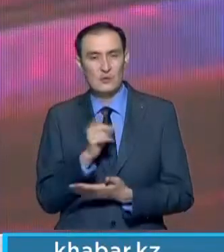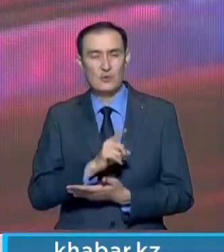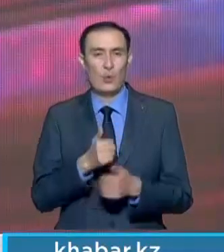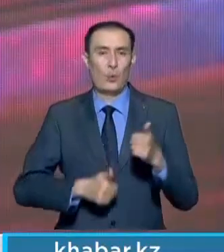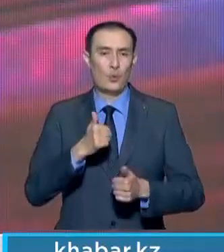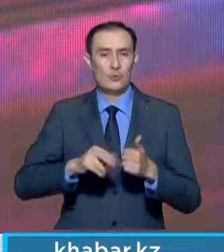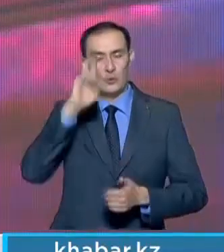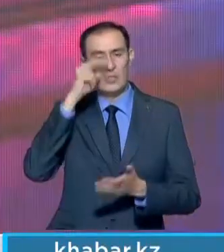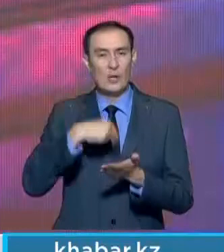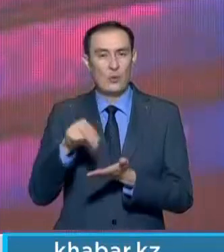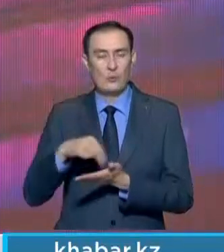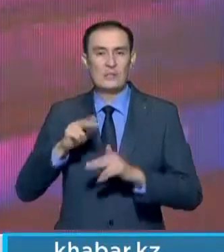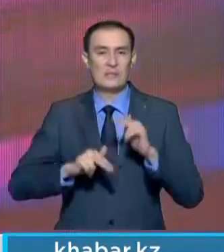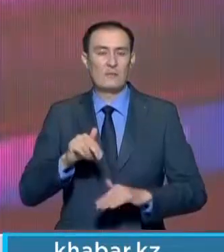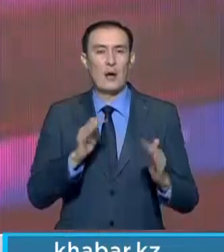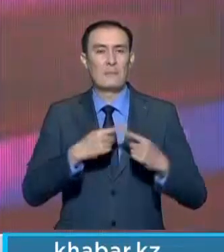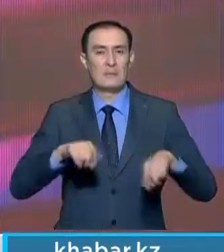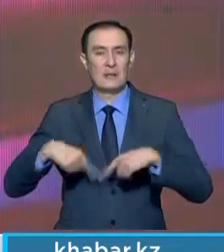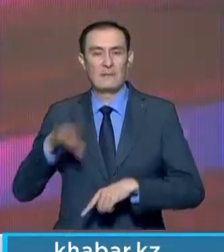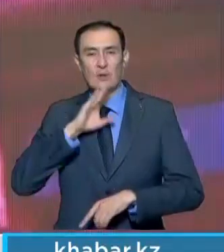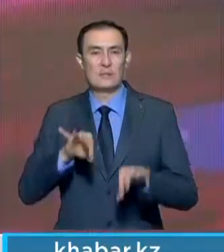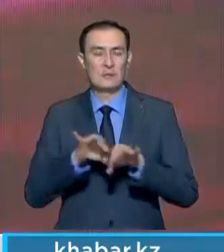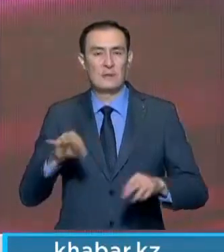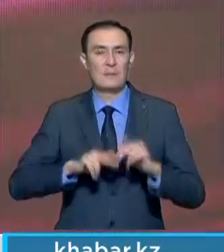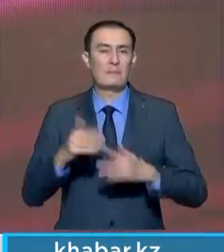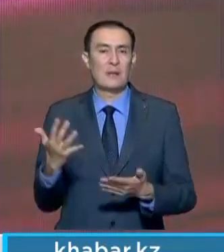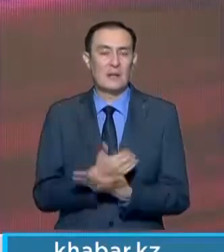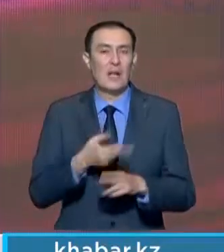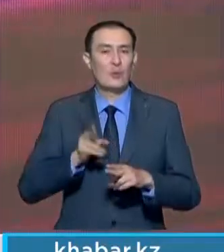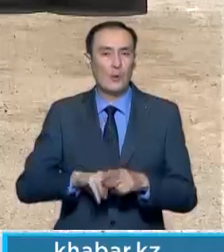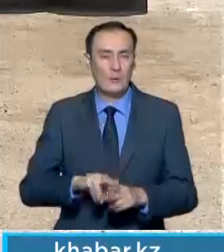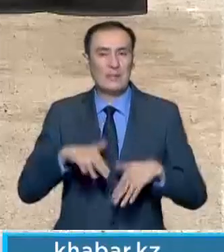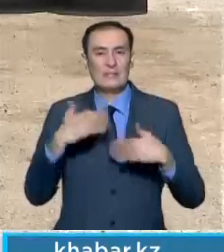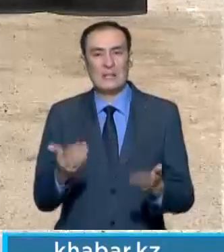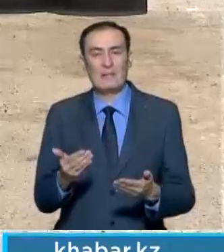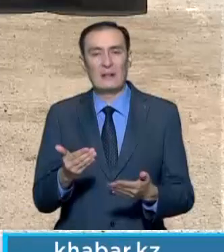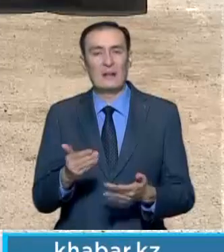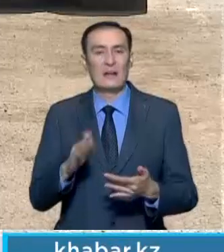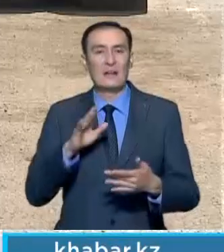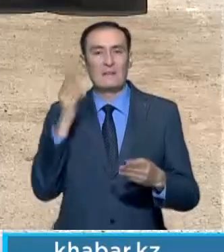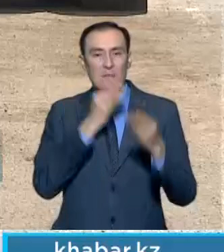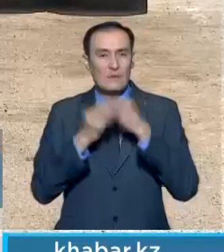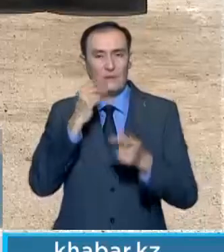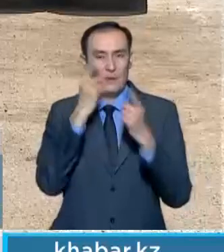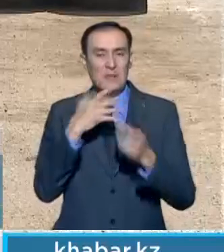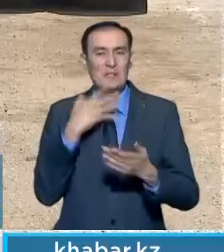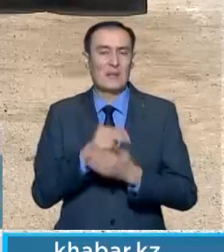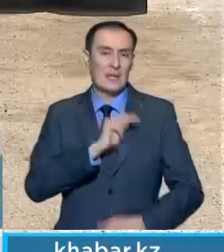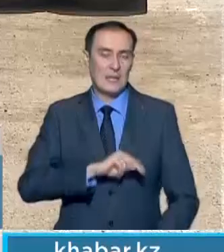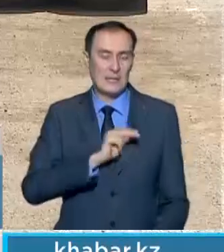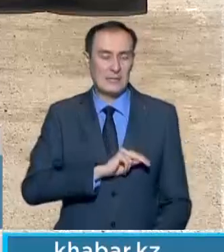что конкурс госзакупок по строительству объектов водоснабжения выиграл подрядчик который предоставил на сайт искажённое о своей